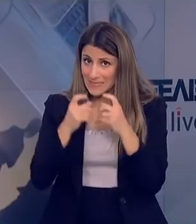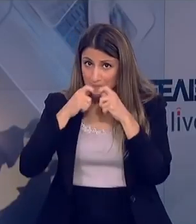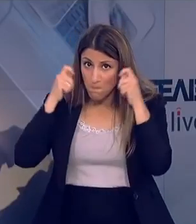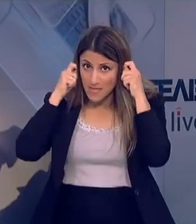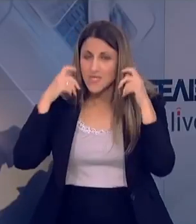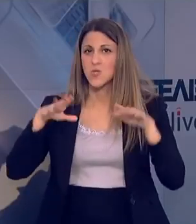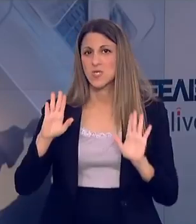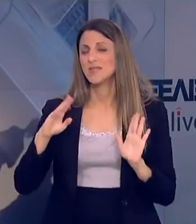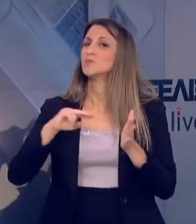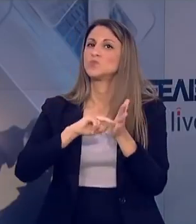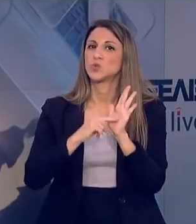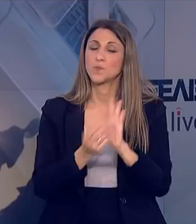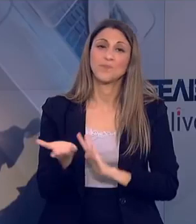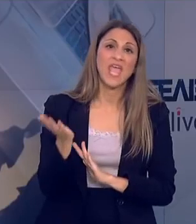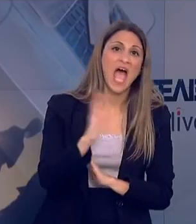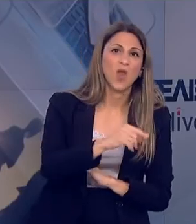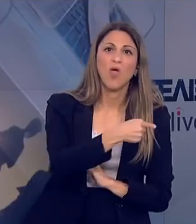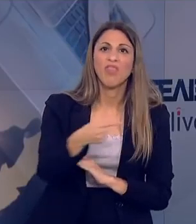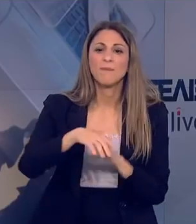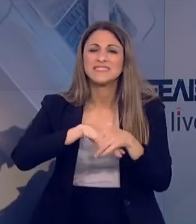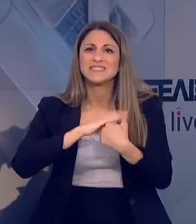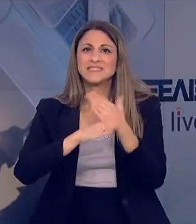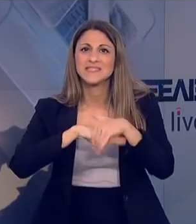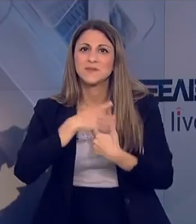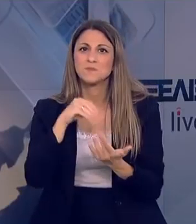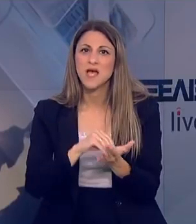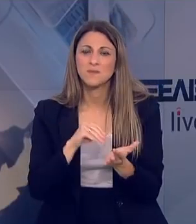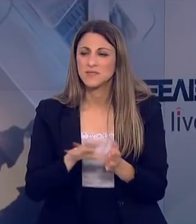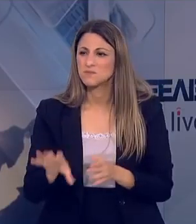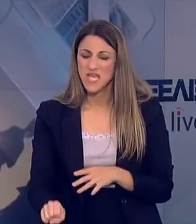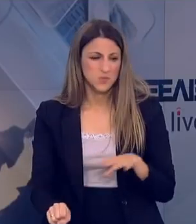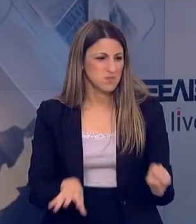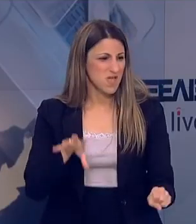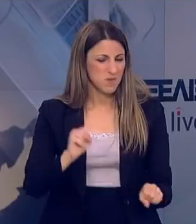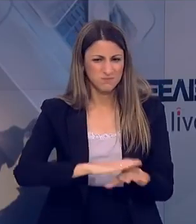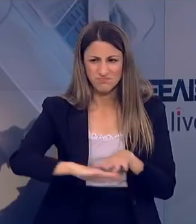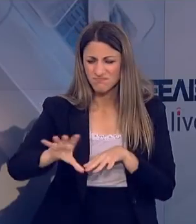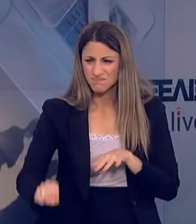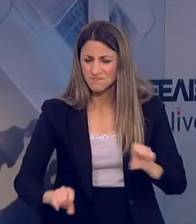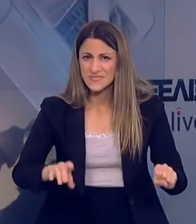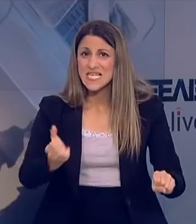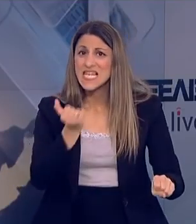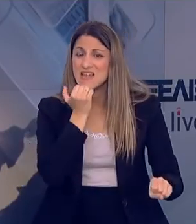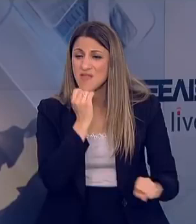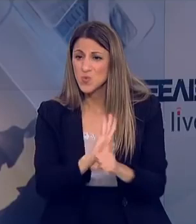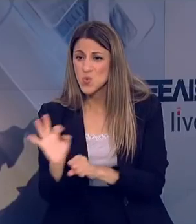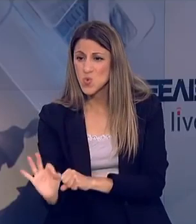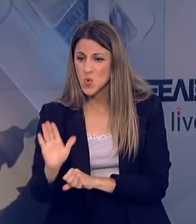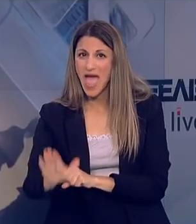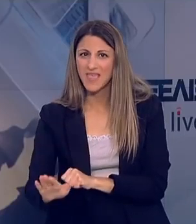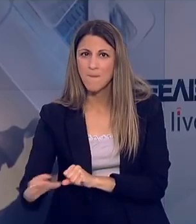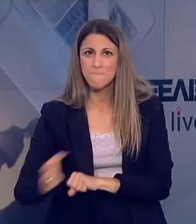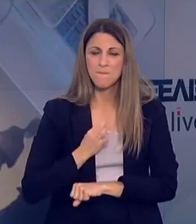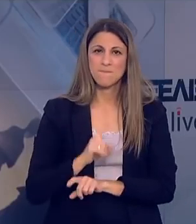Επίσης, χρειάζεται πολύ προσοχή στην υγιεινή των χεριών μας. Να αποφεύγουμε επαφές με αντικείμενα και άψυχες επιφάνειες. Αυτό τον καιρό, επίσης,